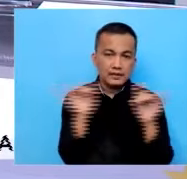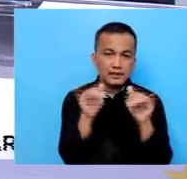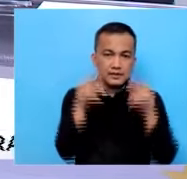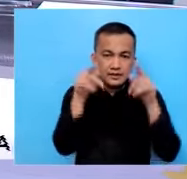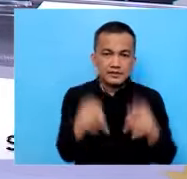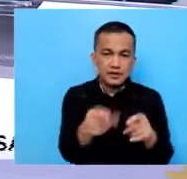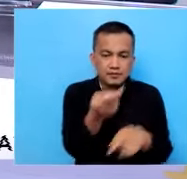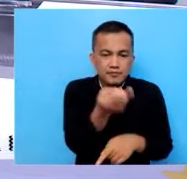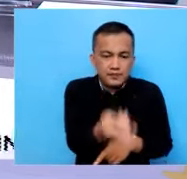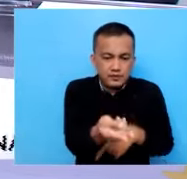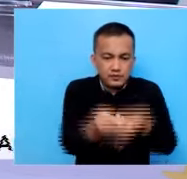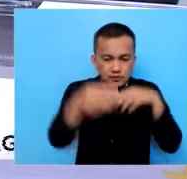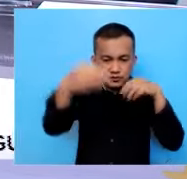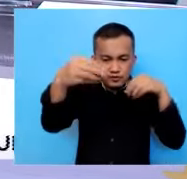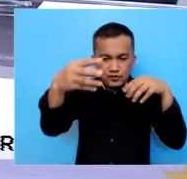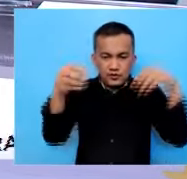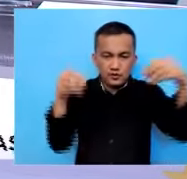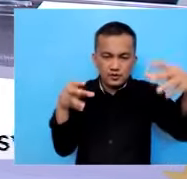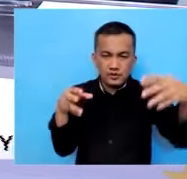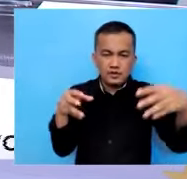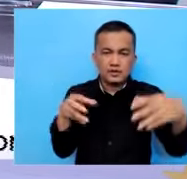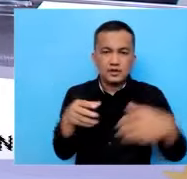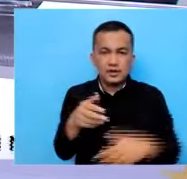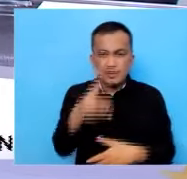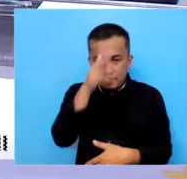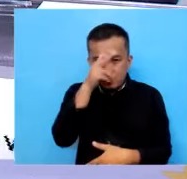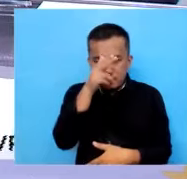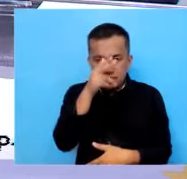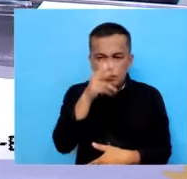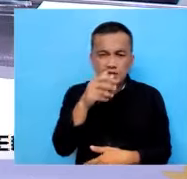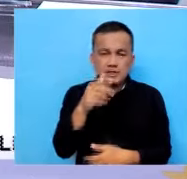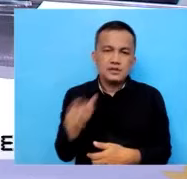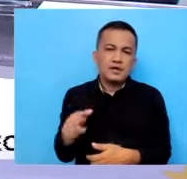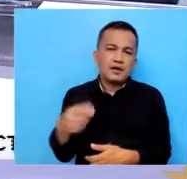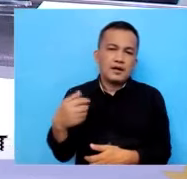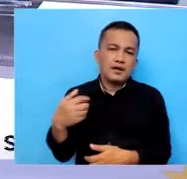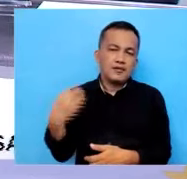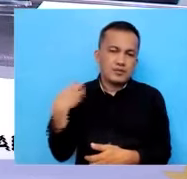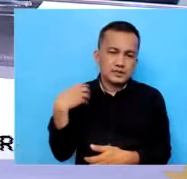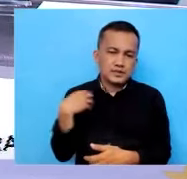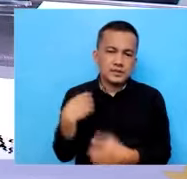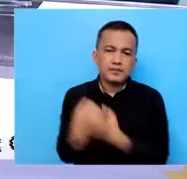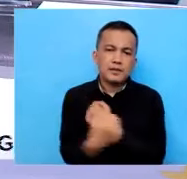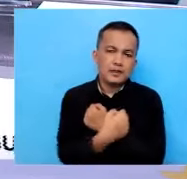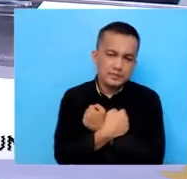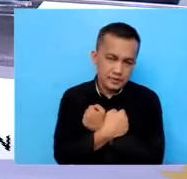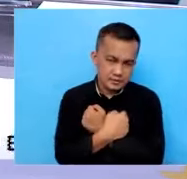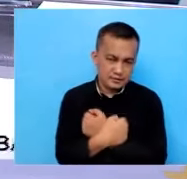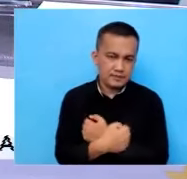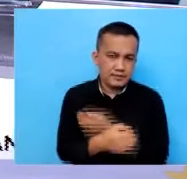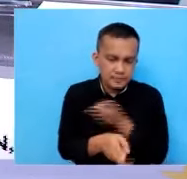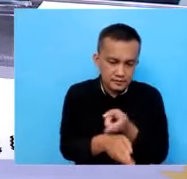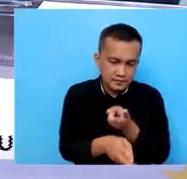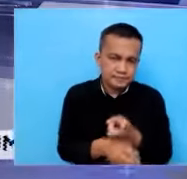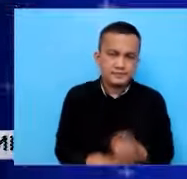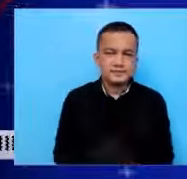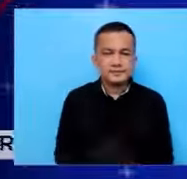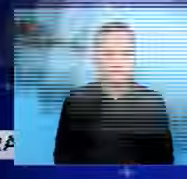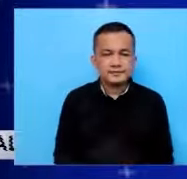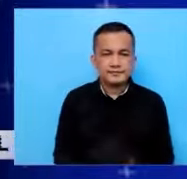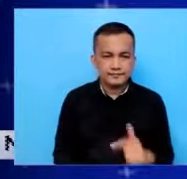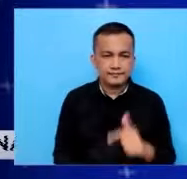binurol ang manok ng amo niyang napamahal na sa alaga. Nasa frontline ng balitang yan si Gary De Leon.